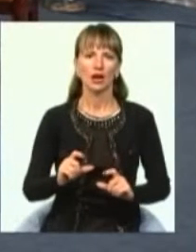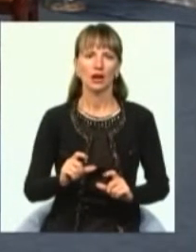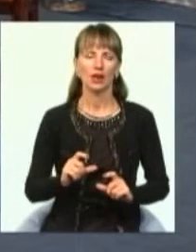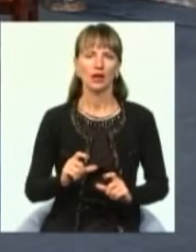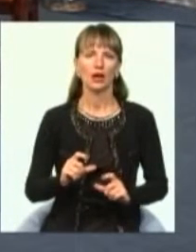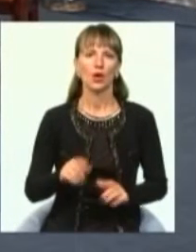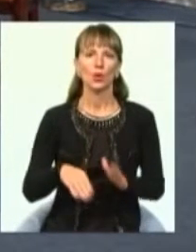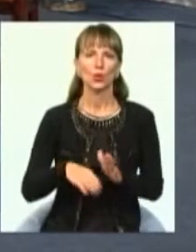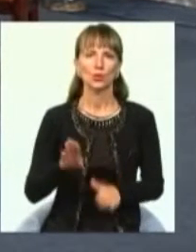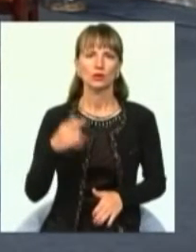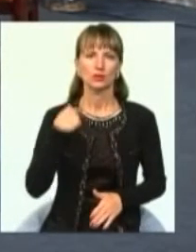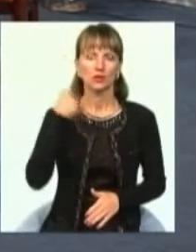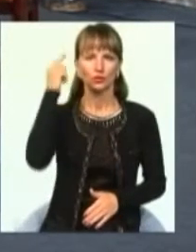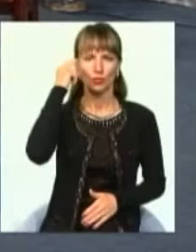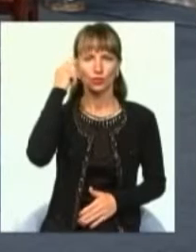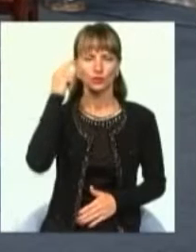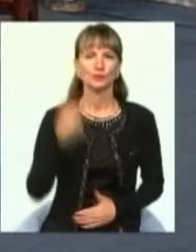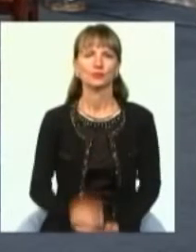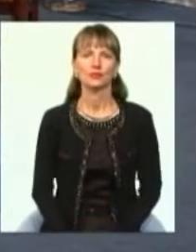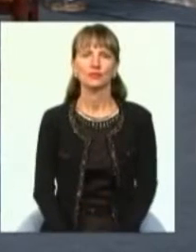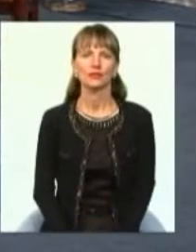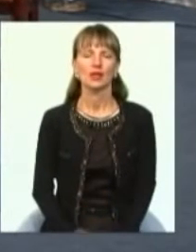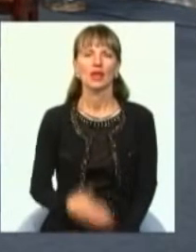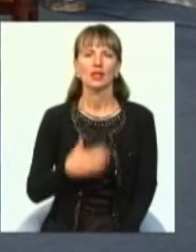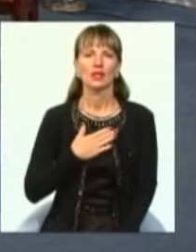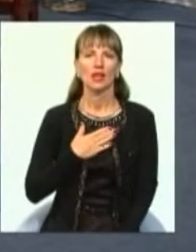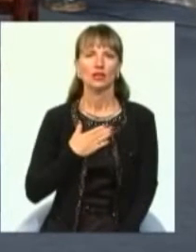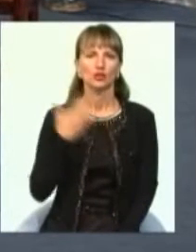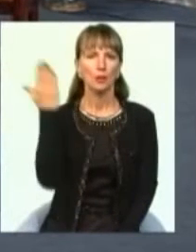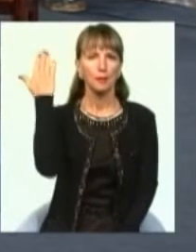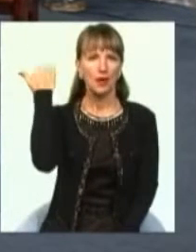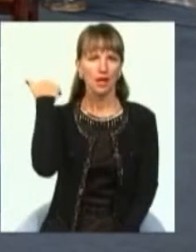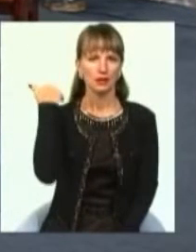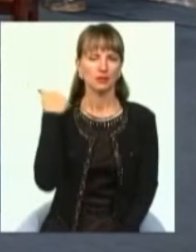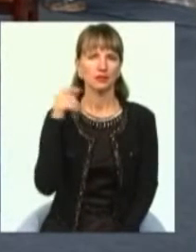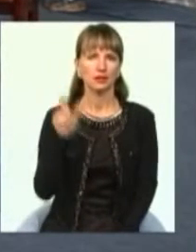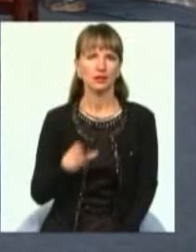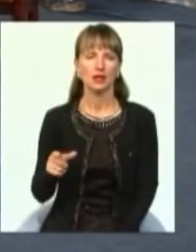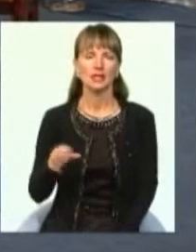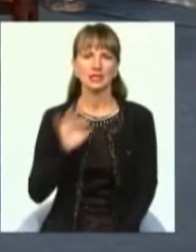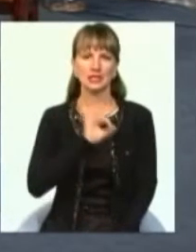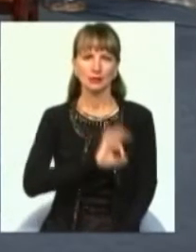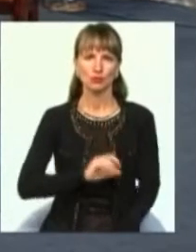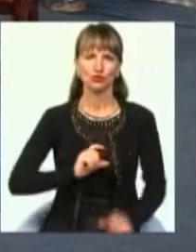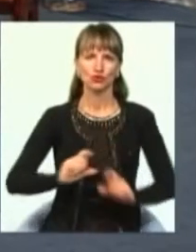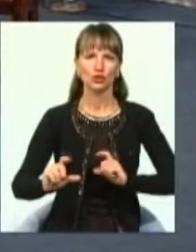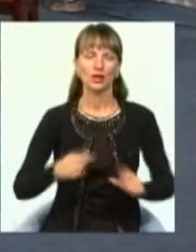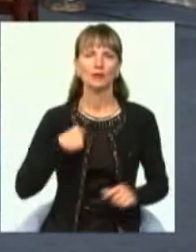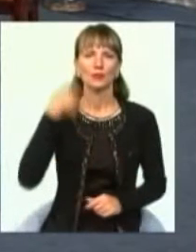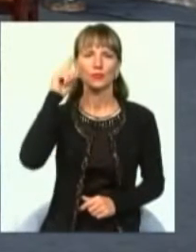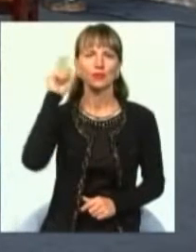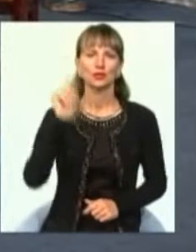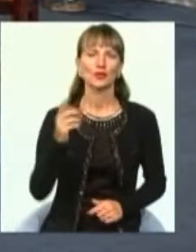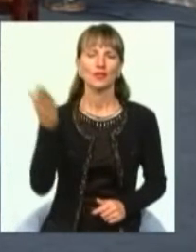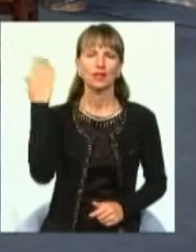мозок. Чи наші предки використовували шахи? Взагалі, ми знаємо, да, що в